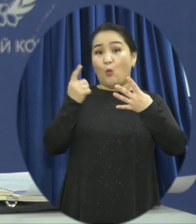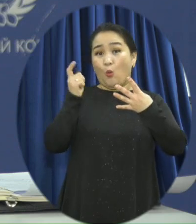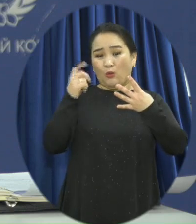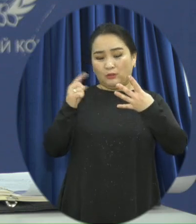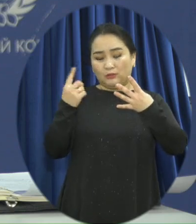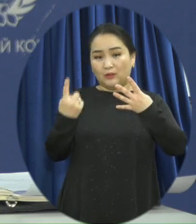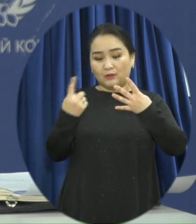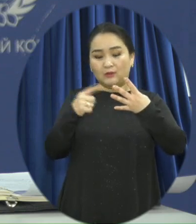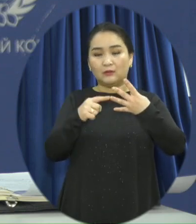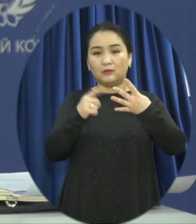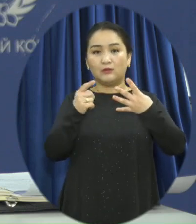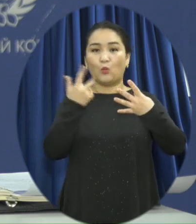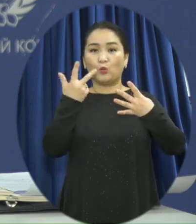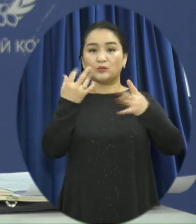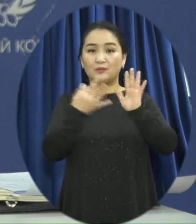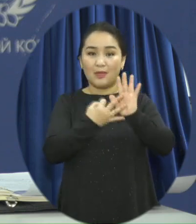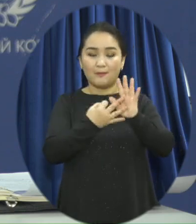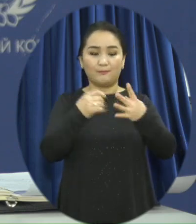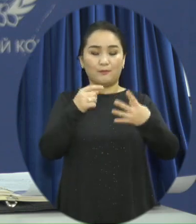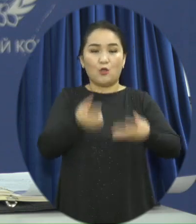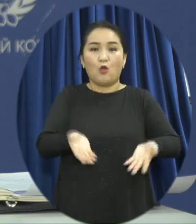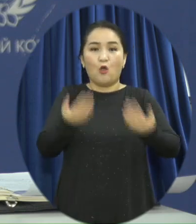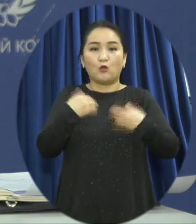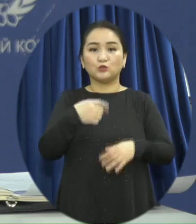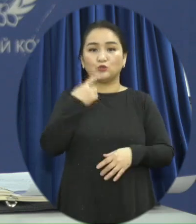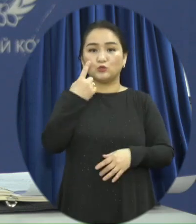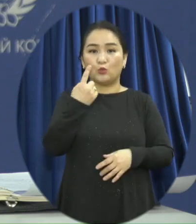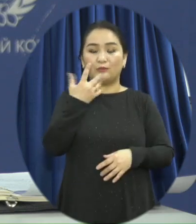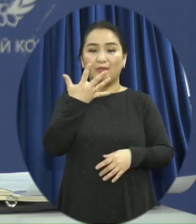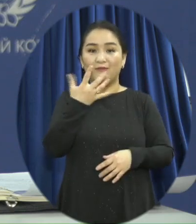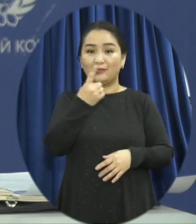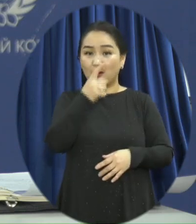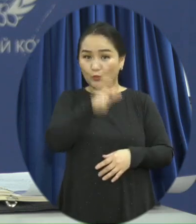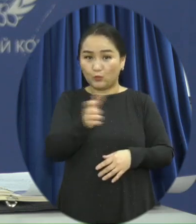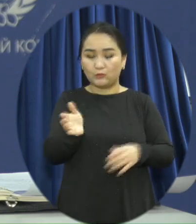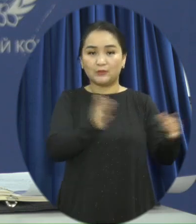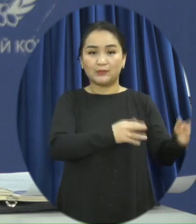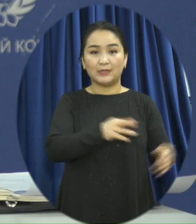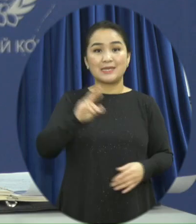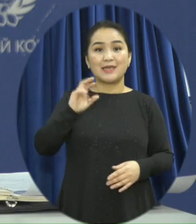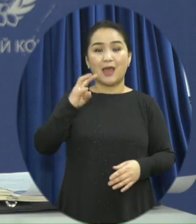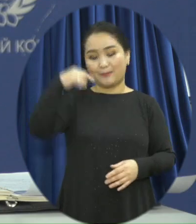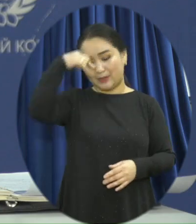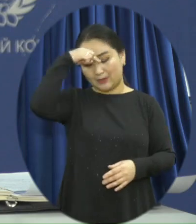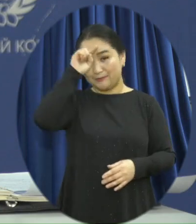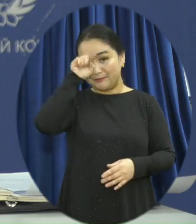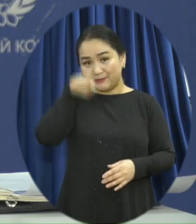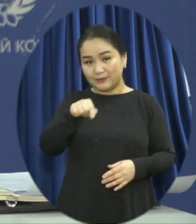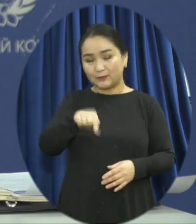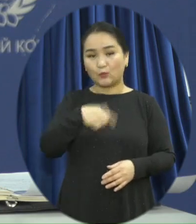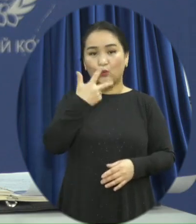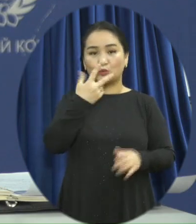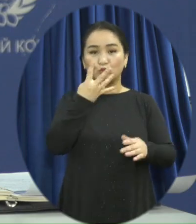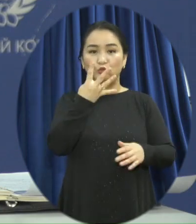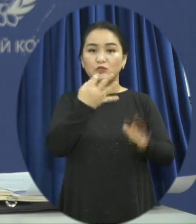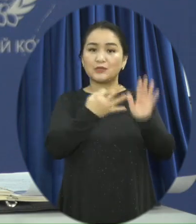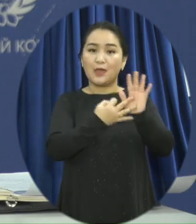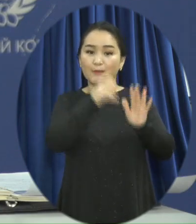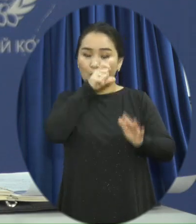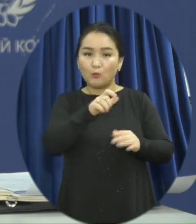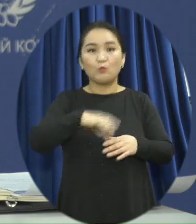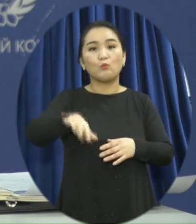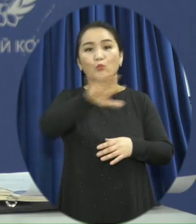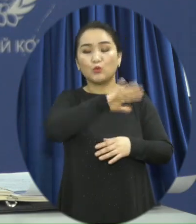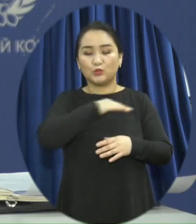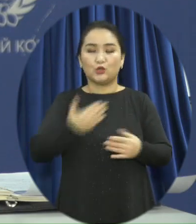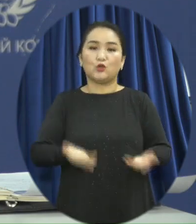өвтөр 38, хөнгөн 151 хүн эмчилэгдэж байна. За яармгийн 300 ортой эмнэлэгт 348 хүн эмчилэгдэж байгаа. За